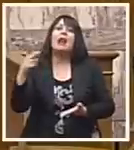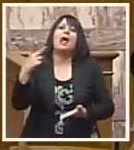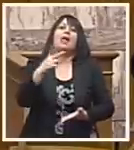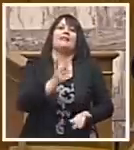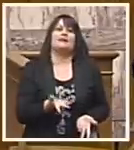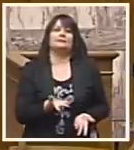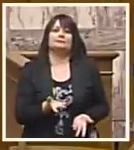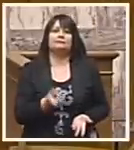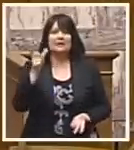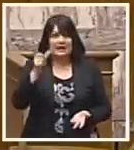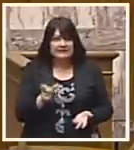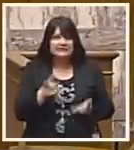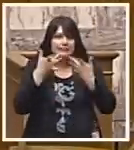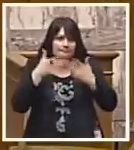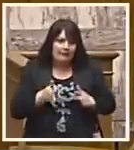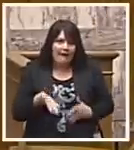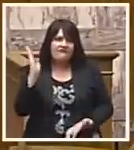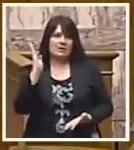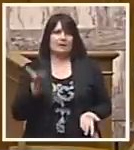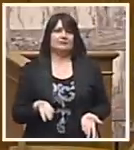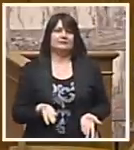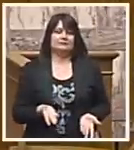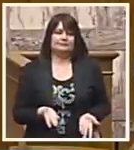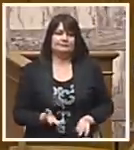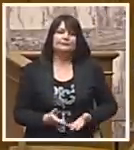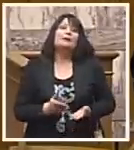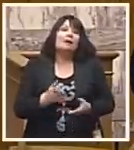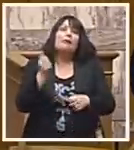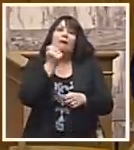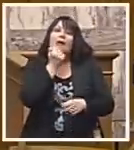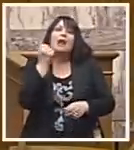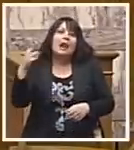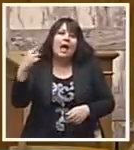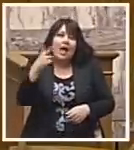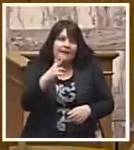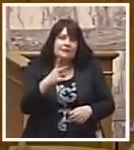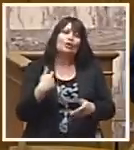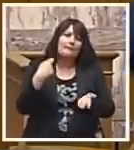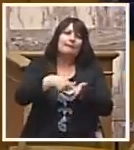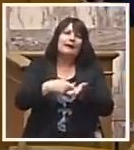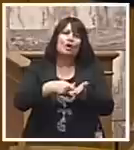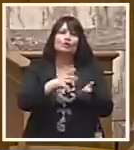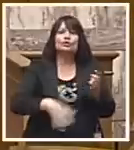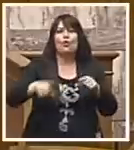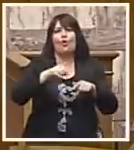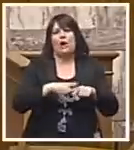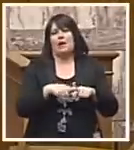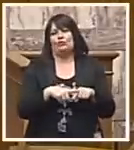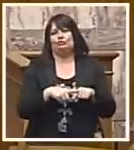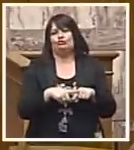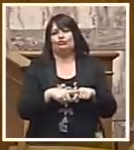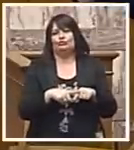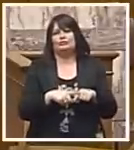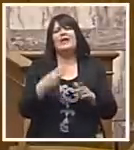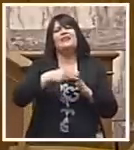Γιατί φυγομαχήσατε. Και αυτά τα λάθη πληρώνει εν πολύ σήμερα ο ελληνικός λαός. Με όλα τα άλλα θεσμικά που